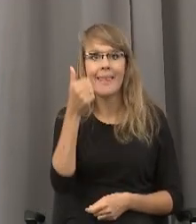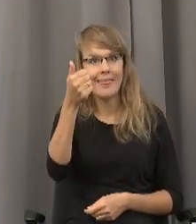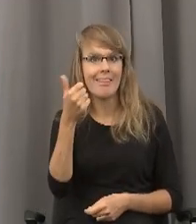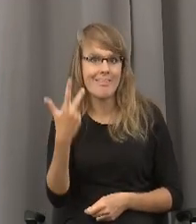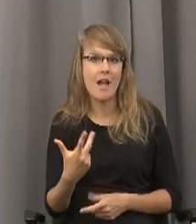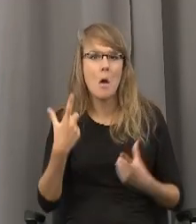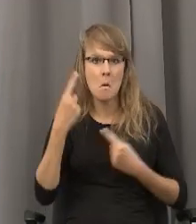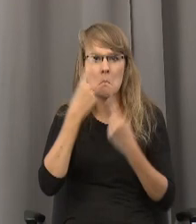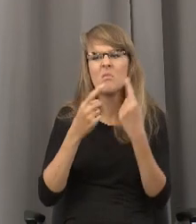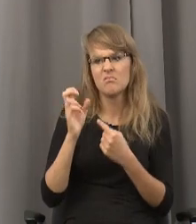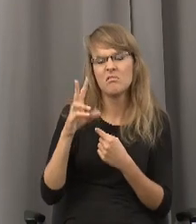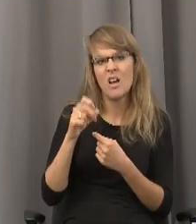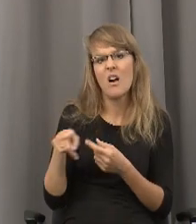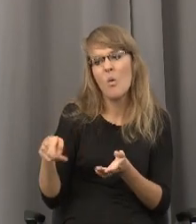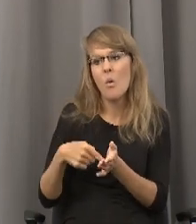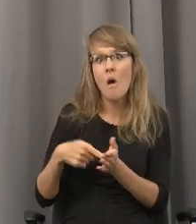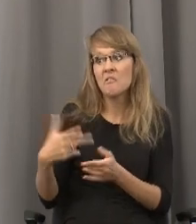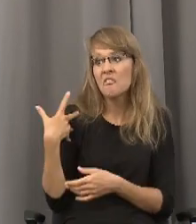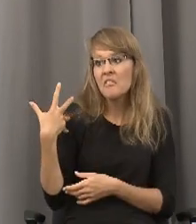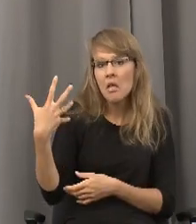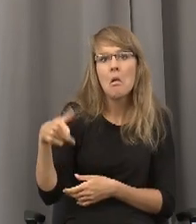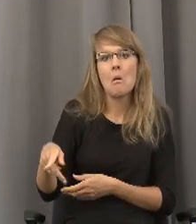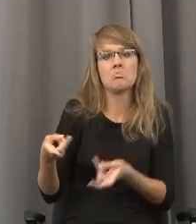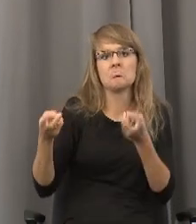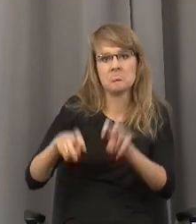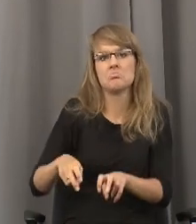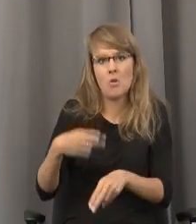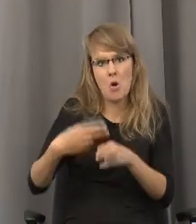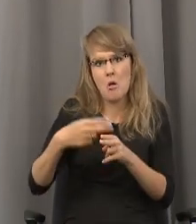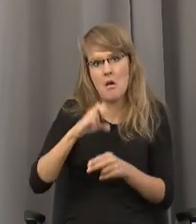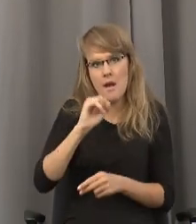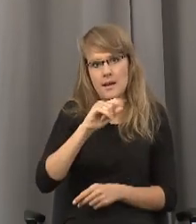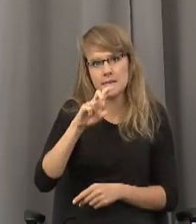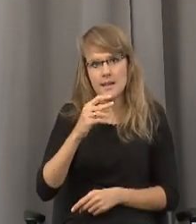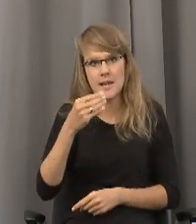że wiek determinuje to, że zapada się na chorobę Alzheimera.